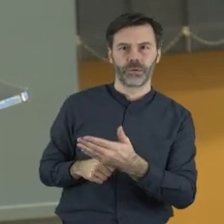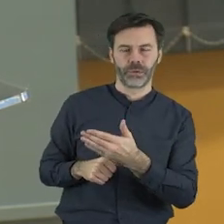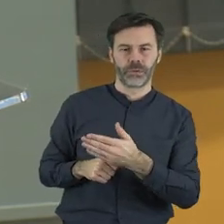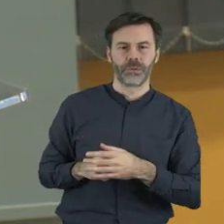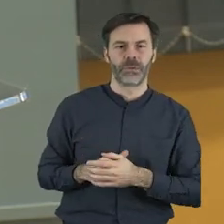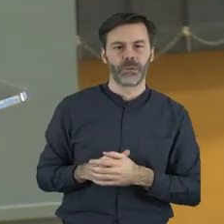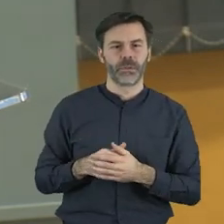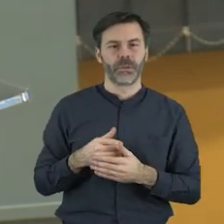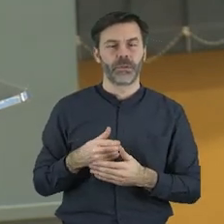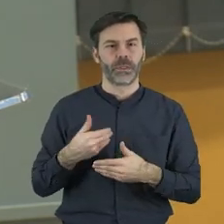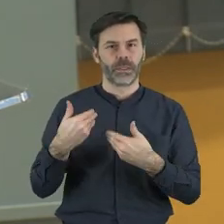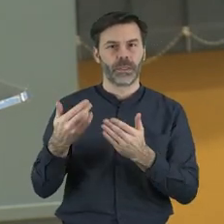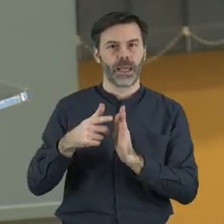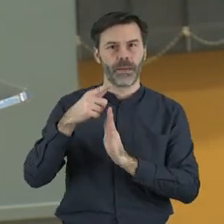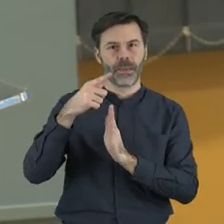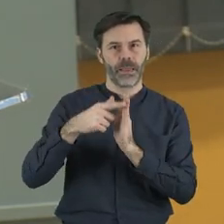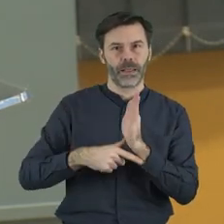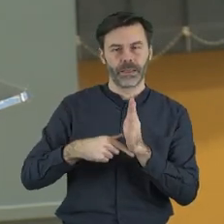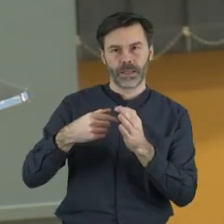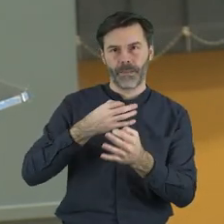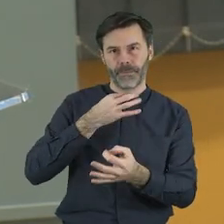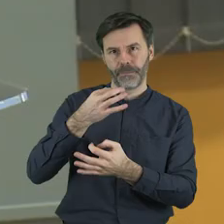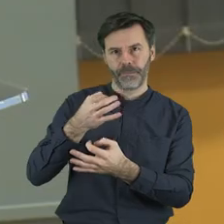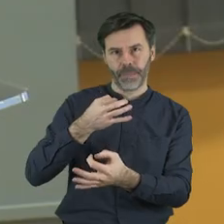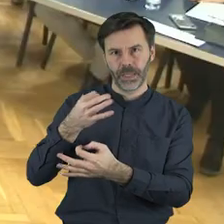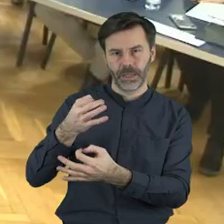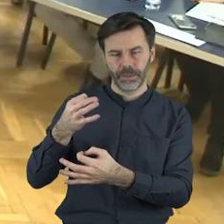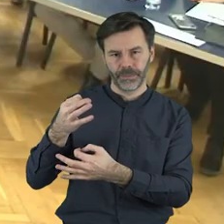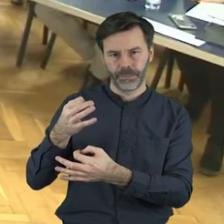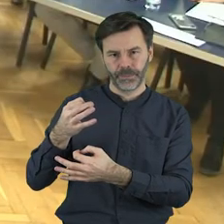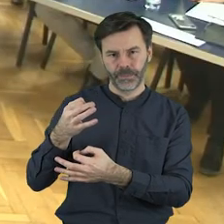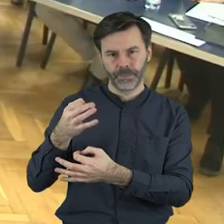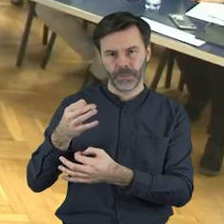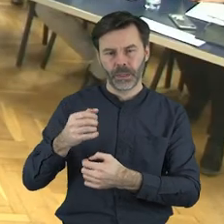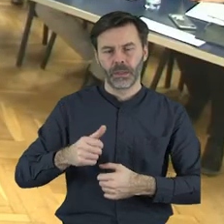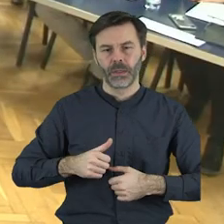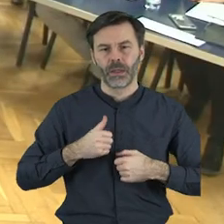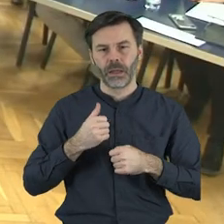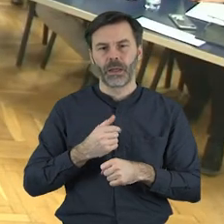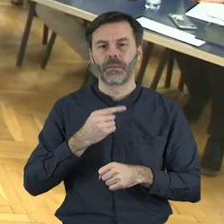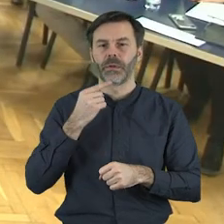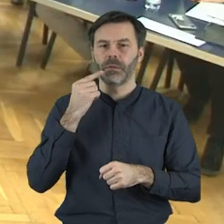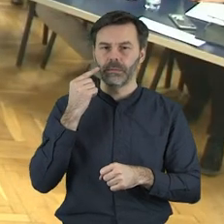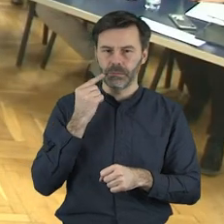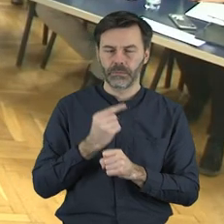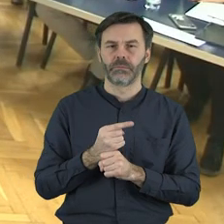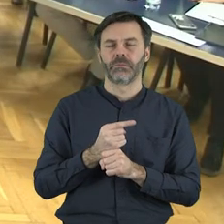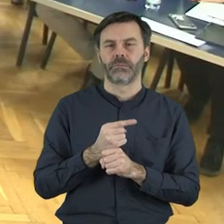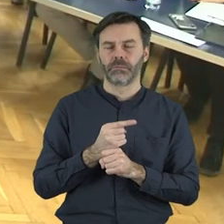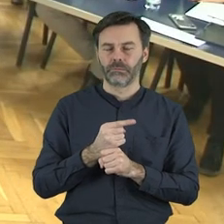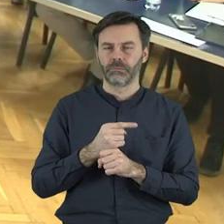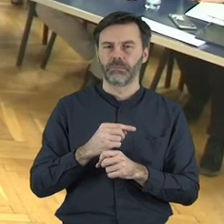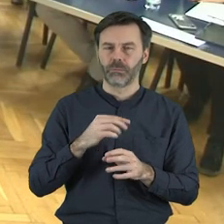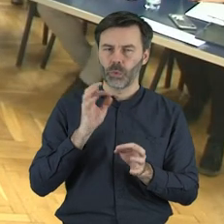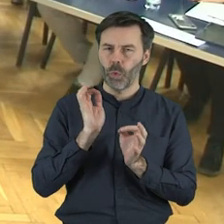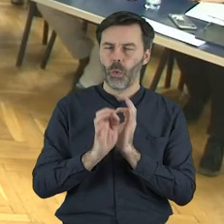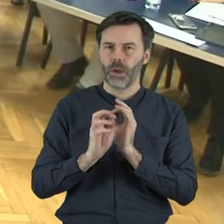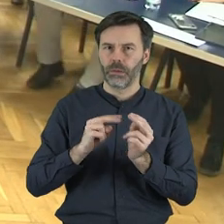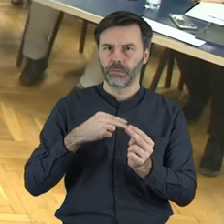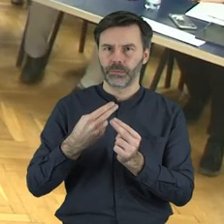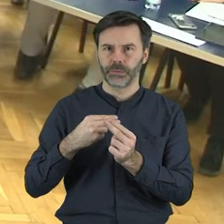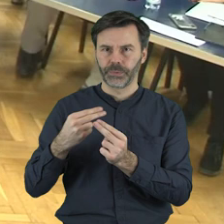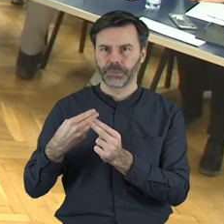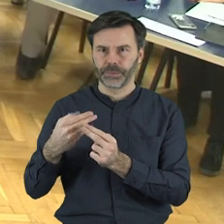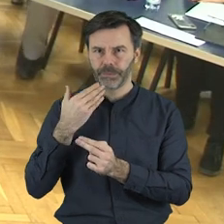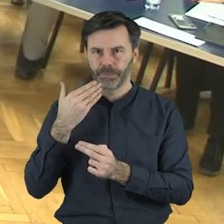ułatwić precyzyjny komunikat w tej sprawie. Dziękuję. Dziękuję bardzo, panie radny. Proszę bardzo, pan radny